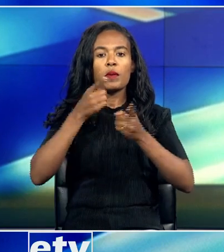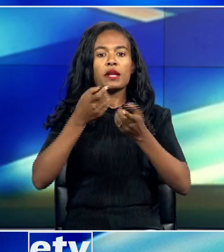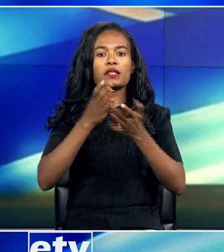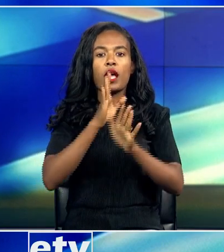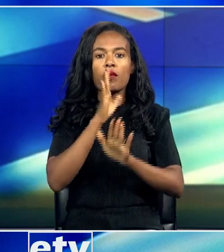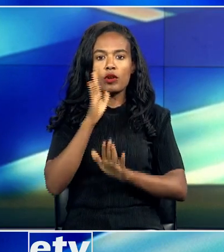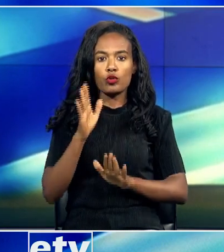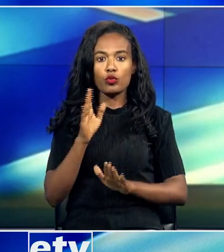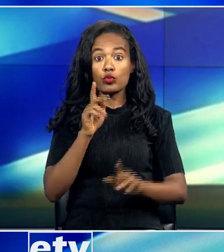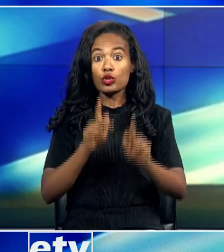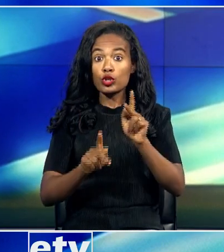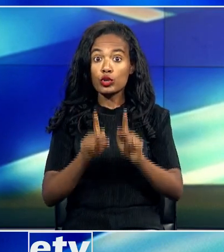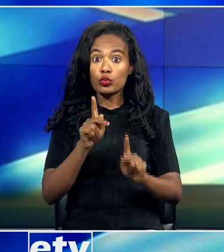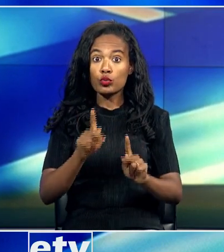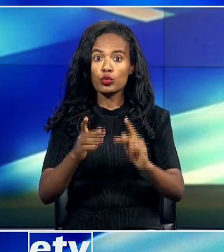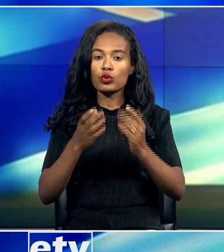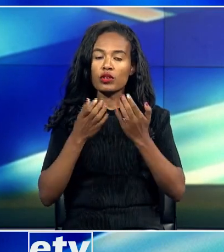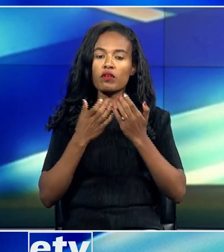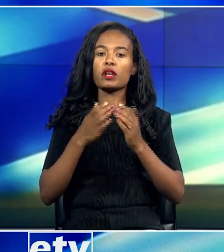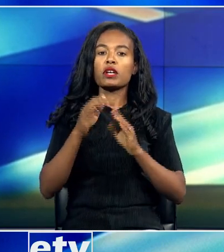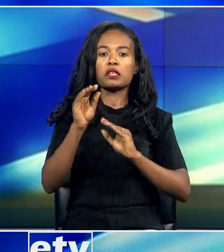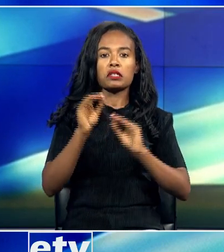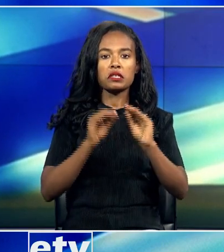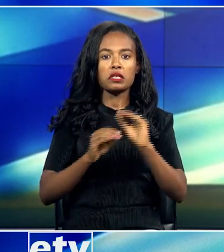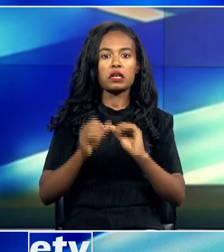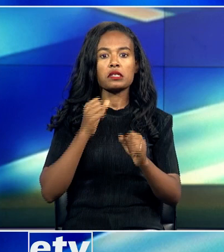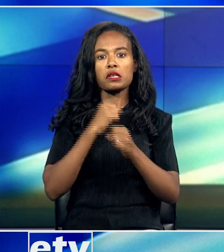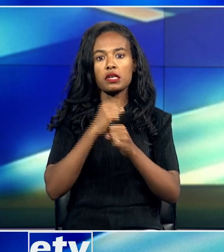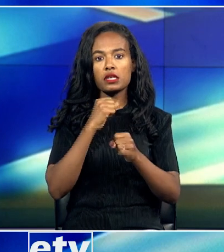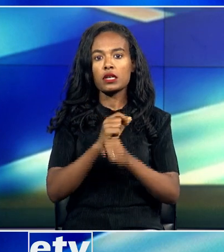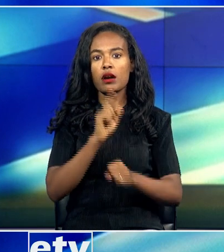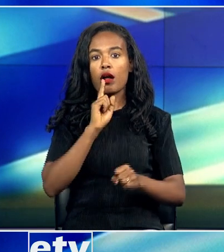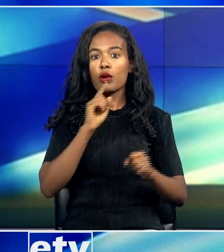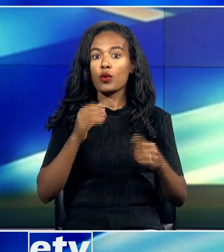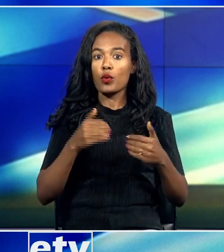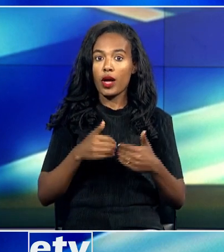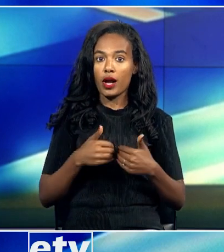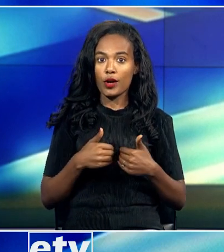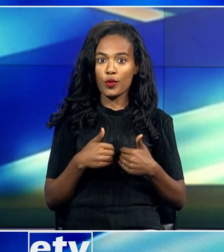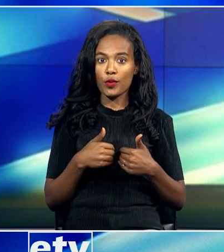አይፈልግም። ህዝቡ እንደፈለገ የተንቀሳቀሰ እየሰራ ነው ያለው።